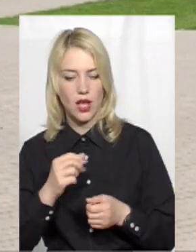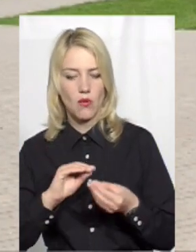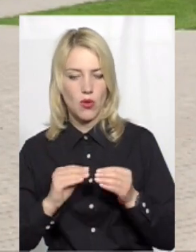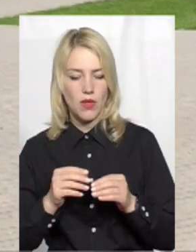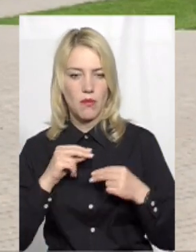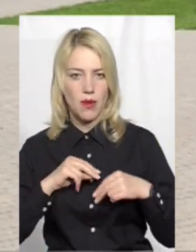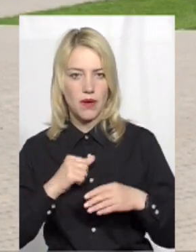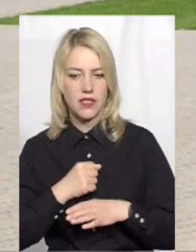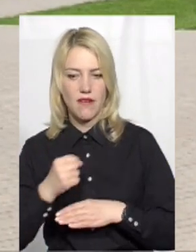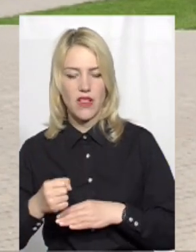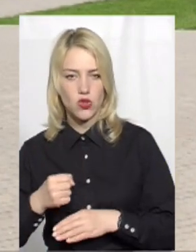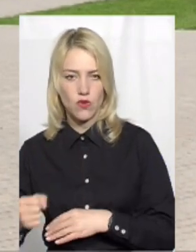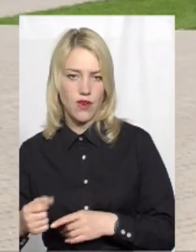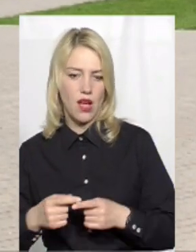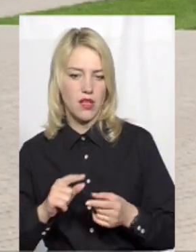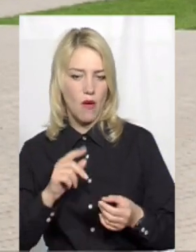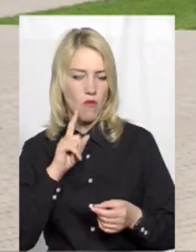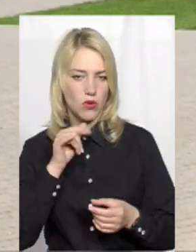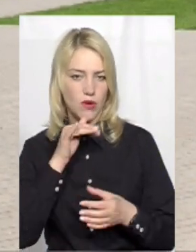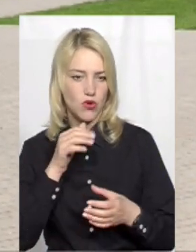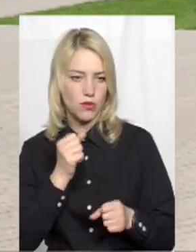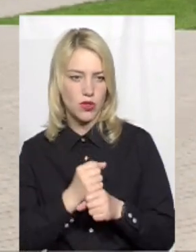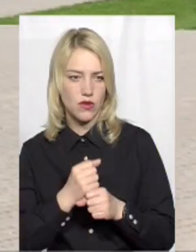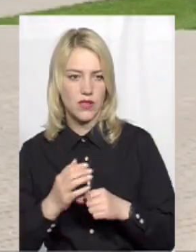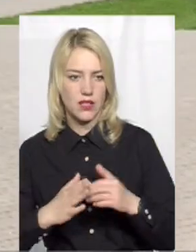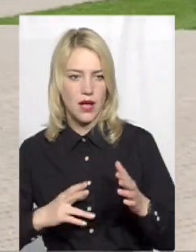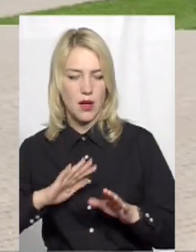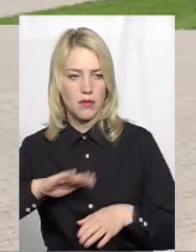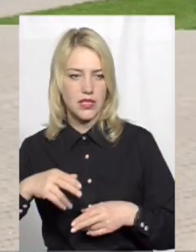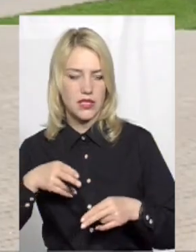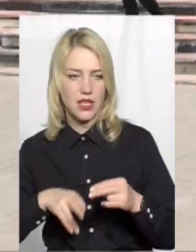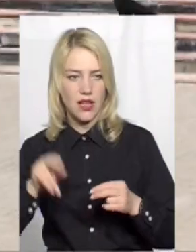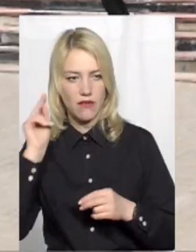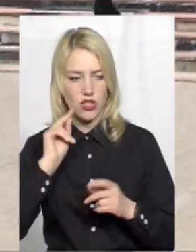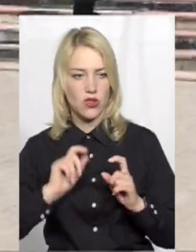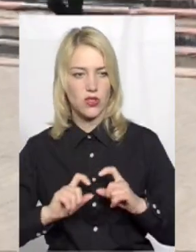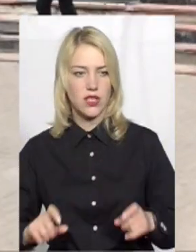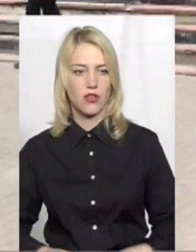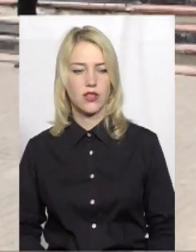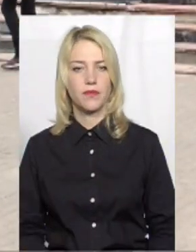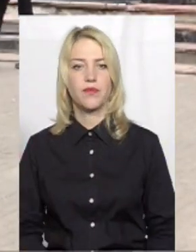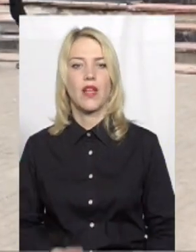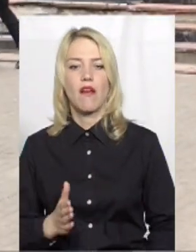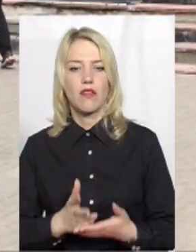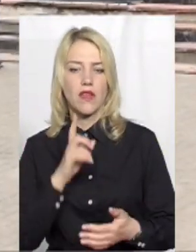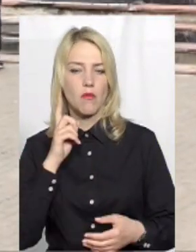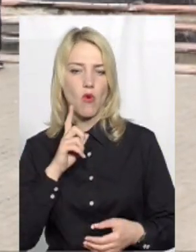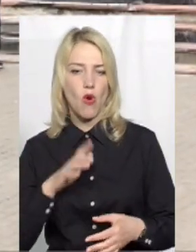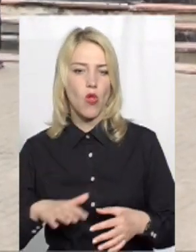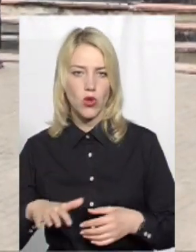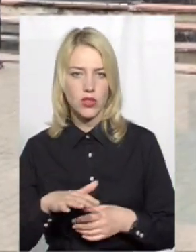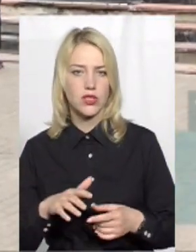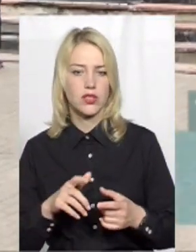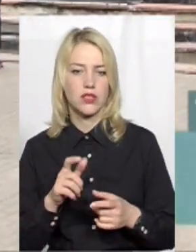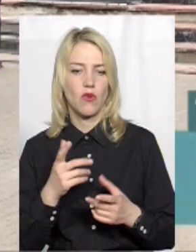коли молодь не може працювати за спеціальністю після закінчення навчального закладу. Є молодь, у якої є досить велика